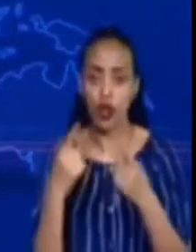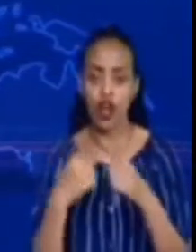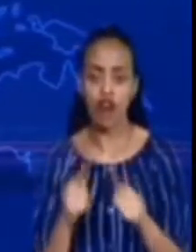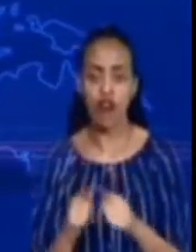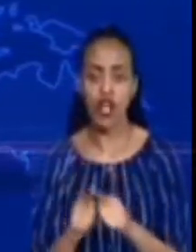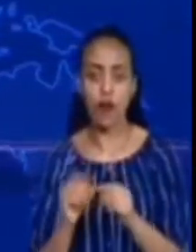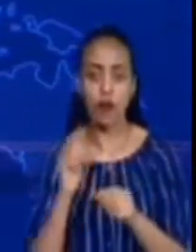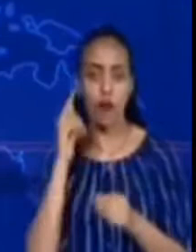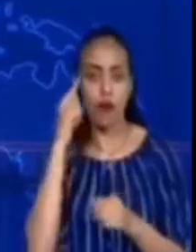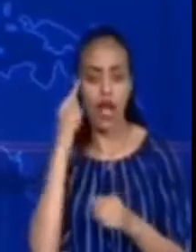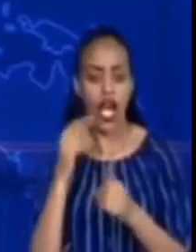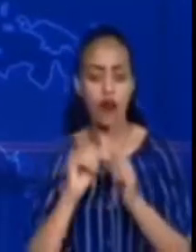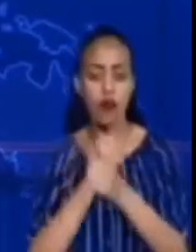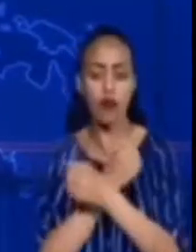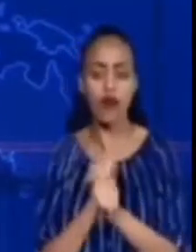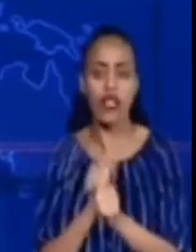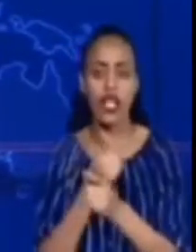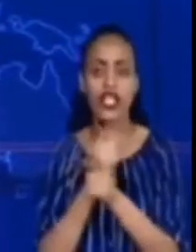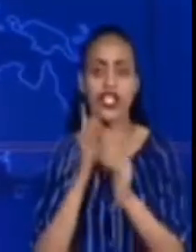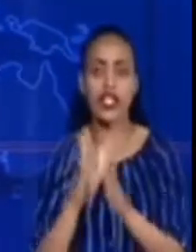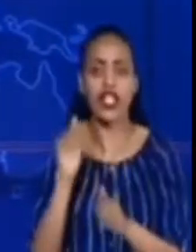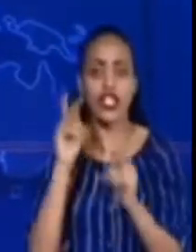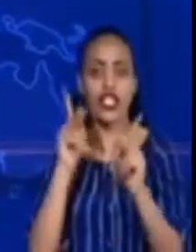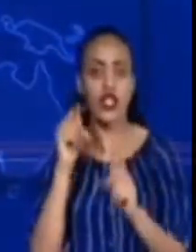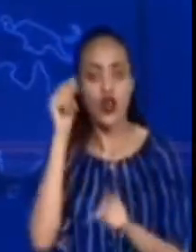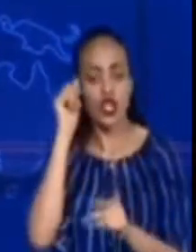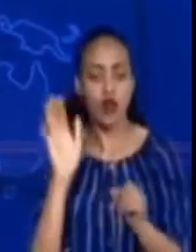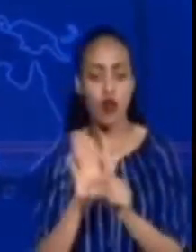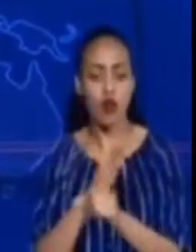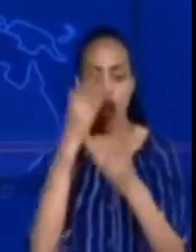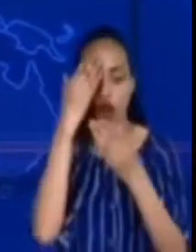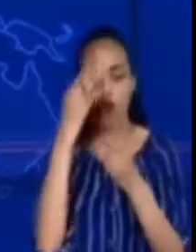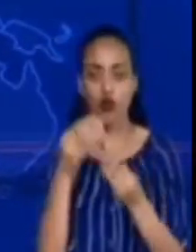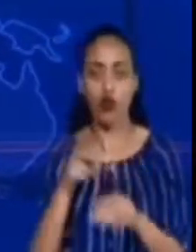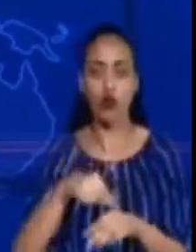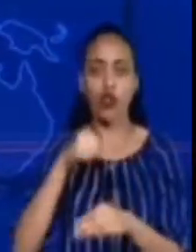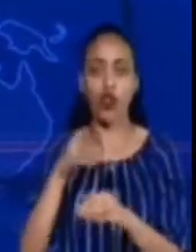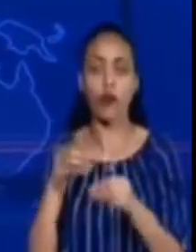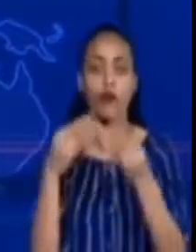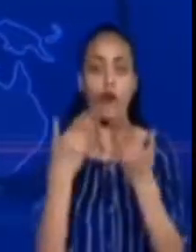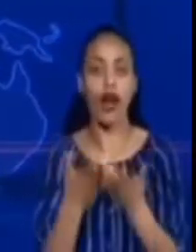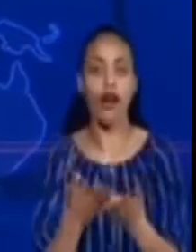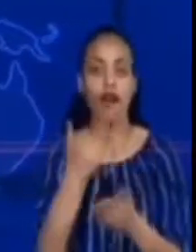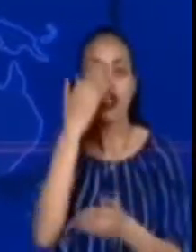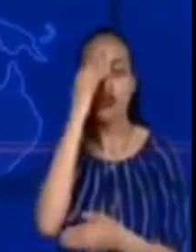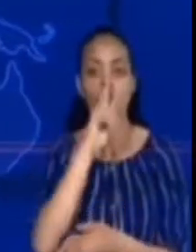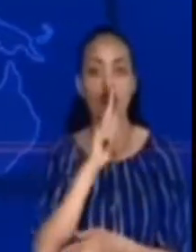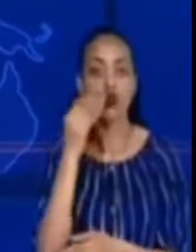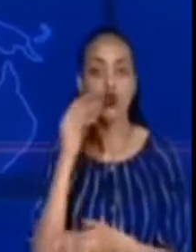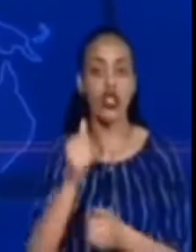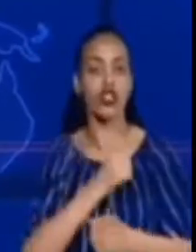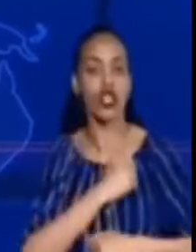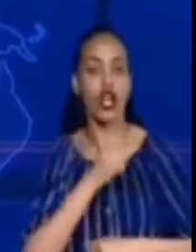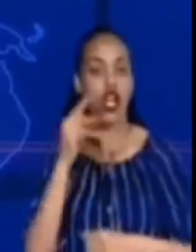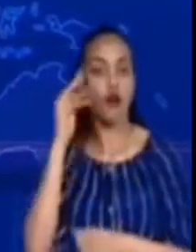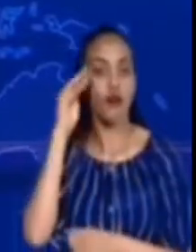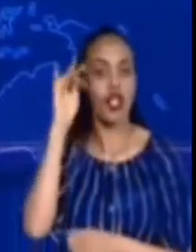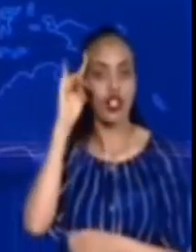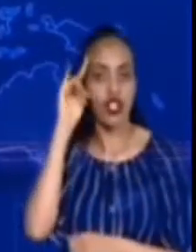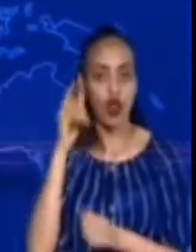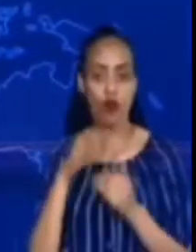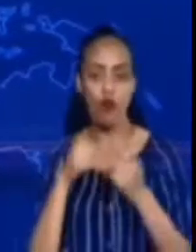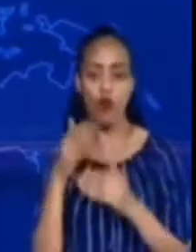ታዋጉ ስለ እግዚአብሔር እንደዚህ ነው እግዚአብሔር እንደስትል አታፍርም አታፍርም ወይ ህግ የለም ወይ እናንተ ጋር መጽሐፍ